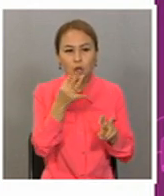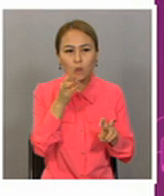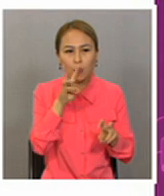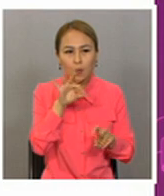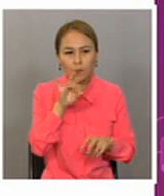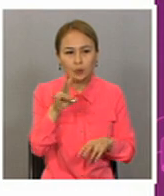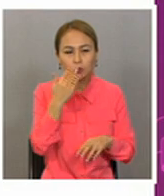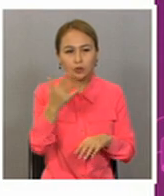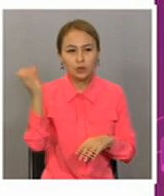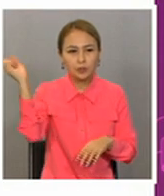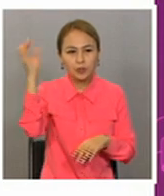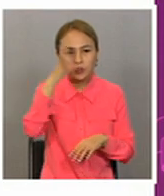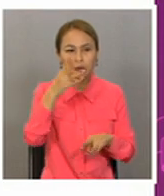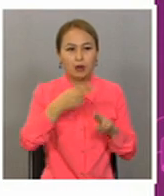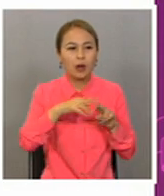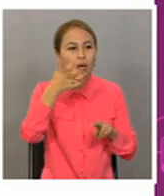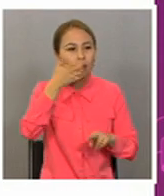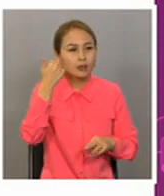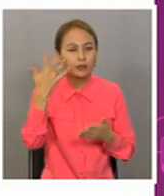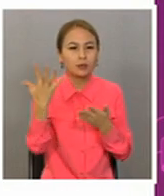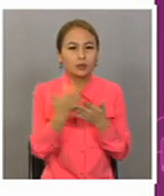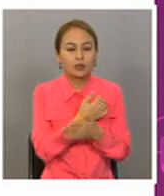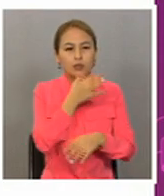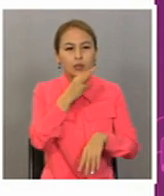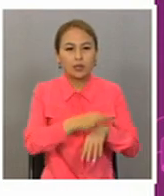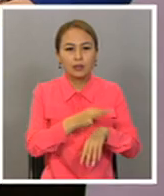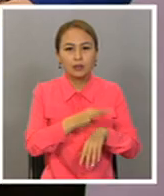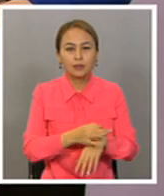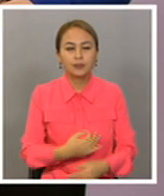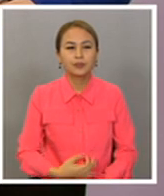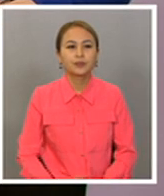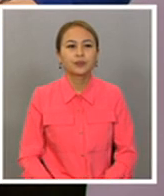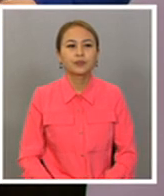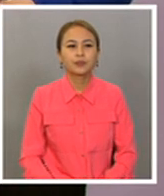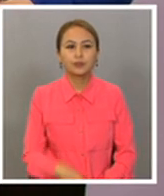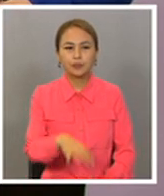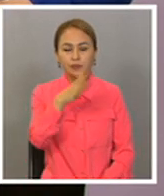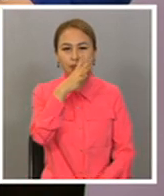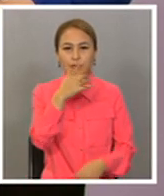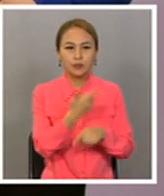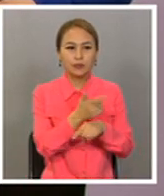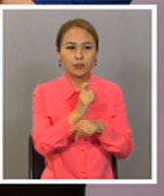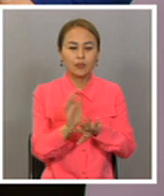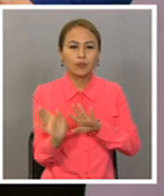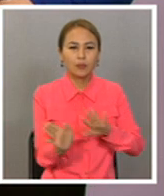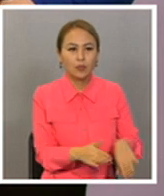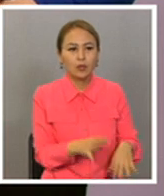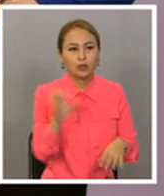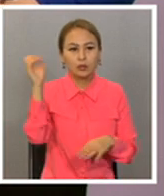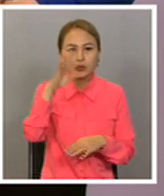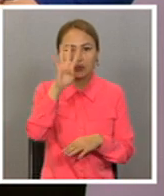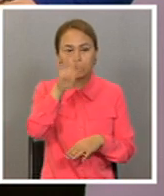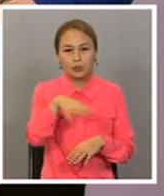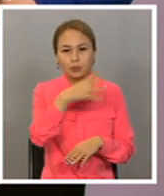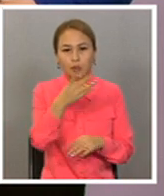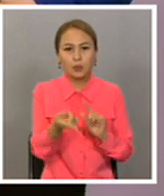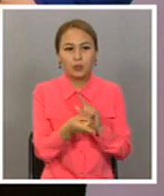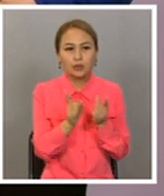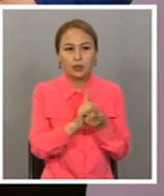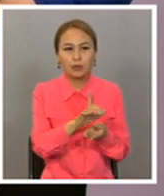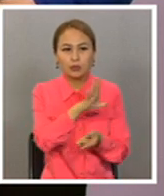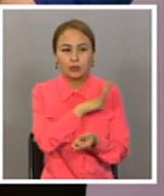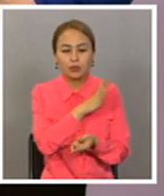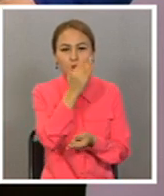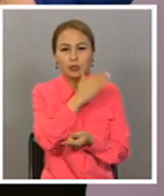күннің биіктігін көлеңке арқылы анықтайтын күн сағат. Уақыт өте келе күнтізбелер өзгеріп отырды.